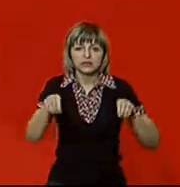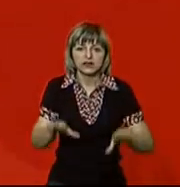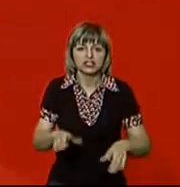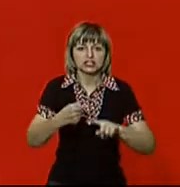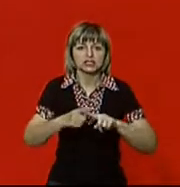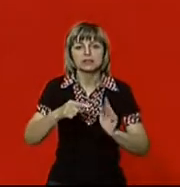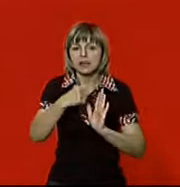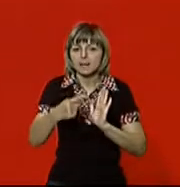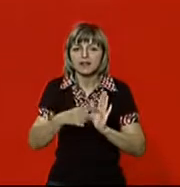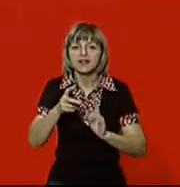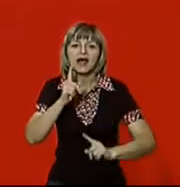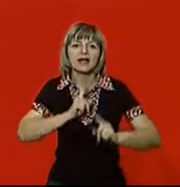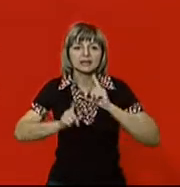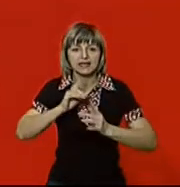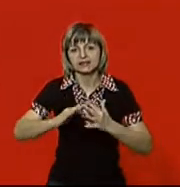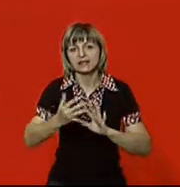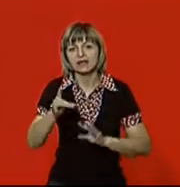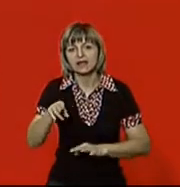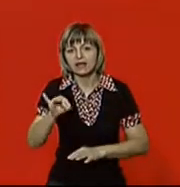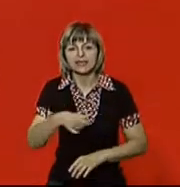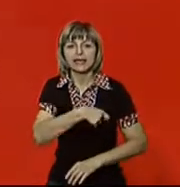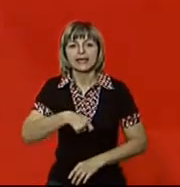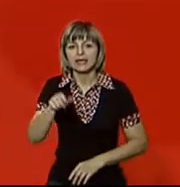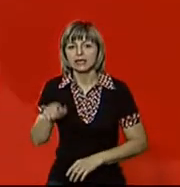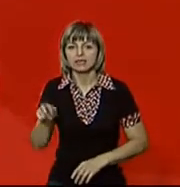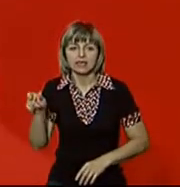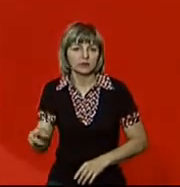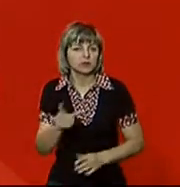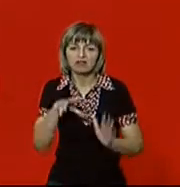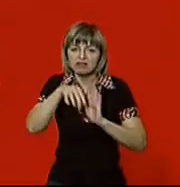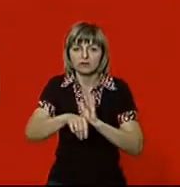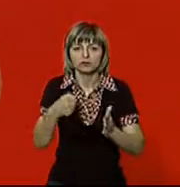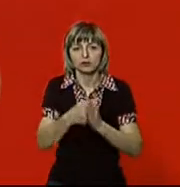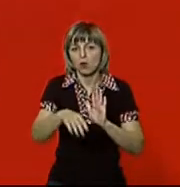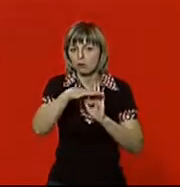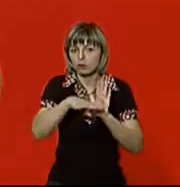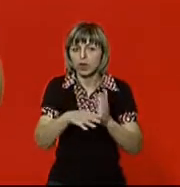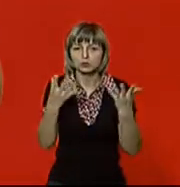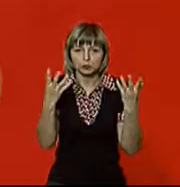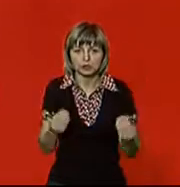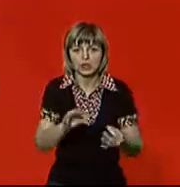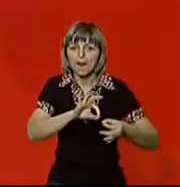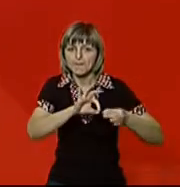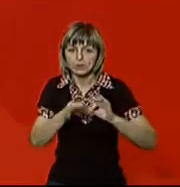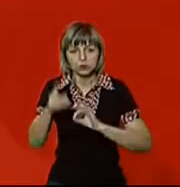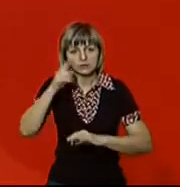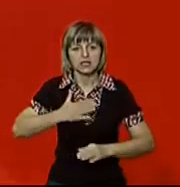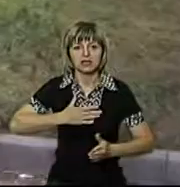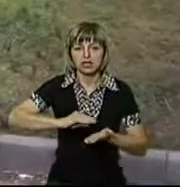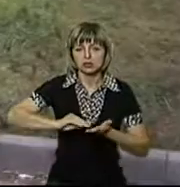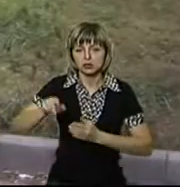збиралися вирішити це питання на сесії сільської ради. Депутати не включили його до порядку денного. Подробиці знає Петро Юровчик.